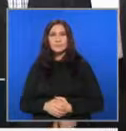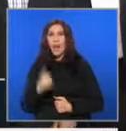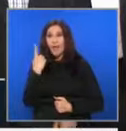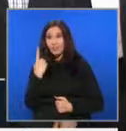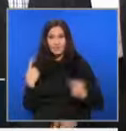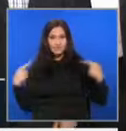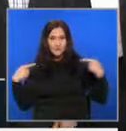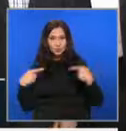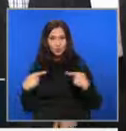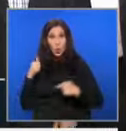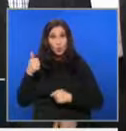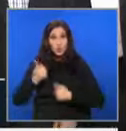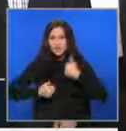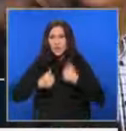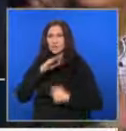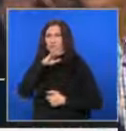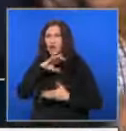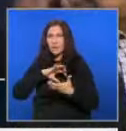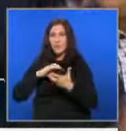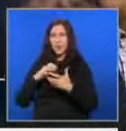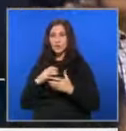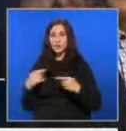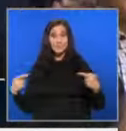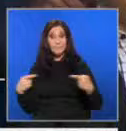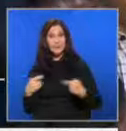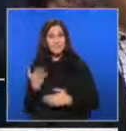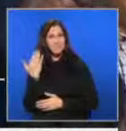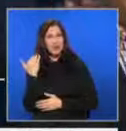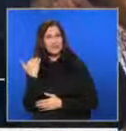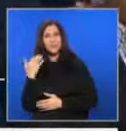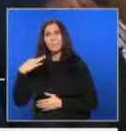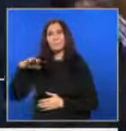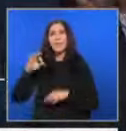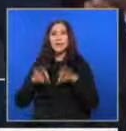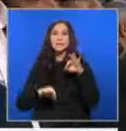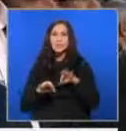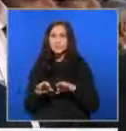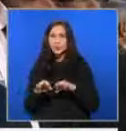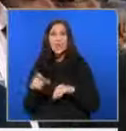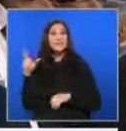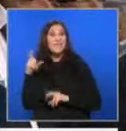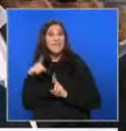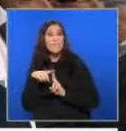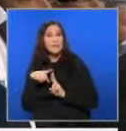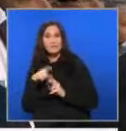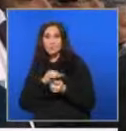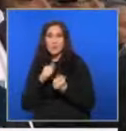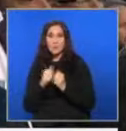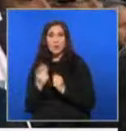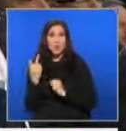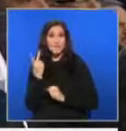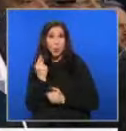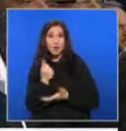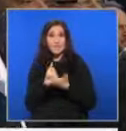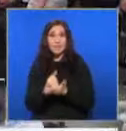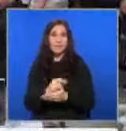Един срещу друг утре се изправят старите политически съперници от предишните президентски избори. Стево Пендаровски се бори за втори